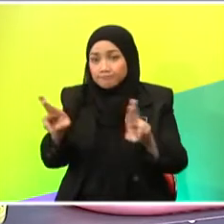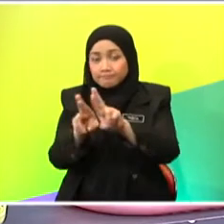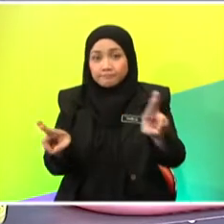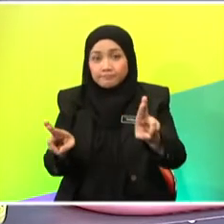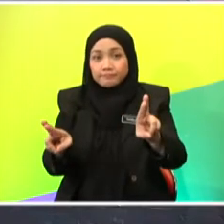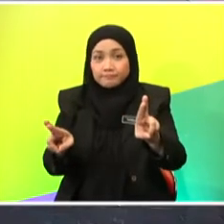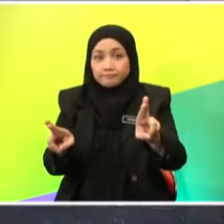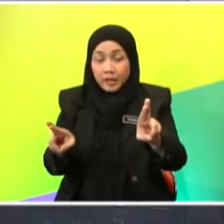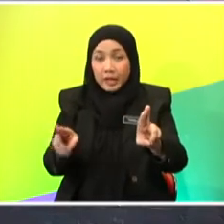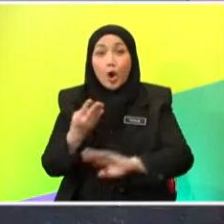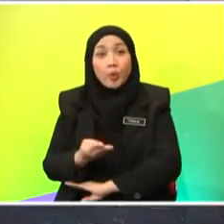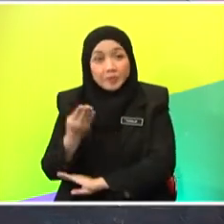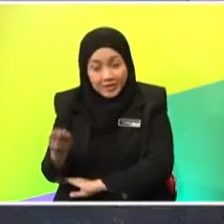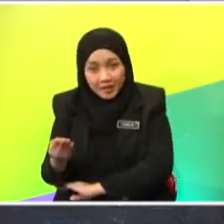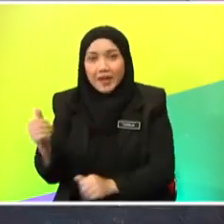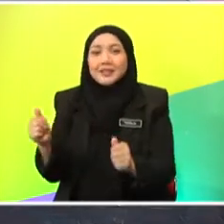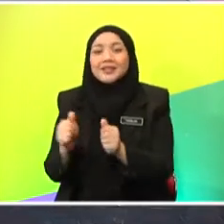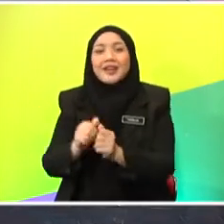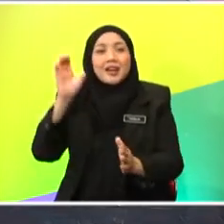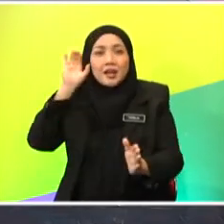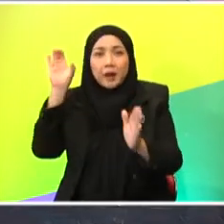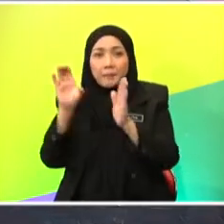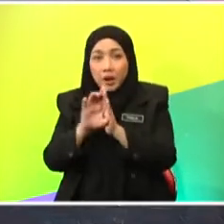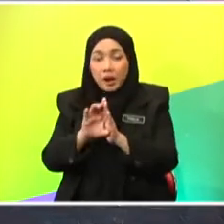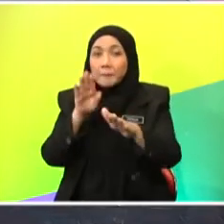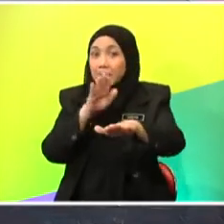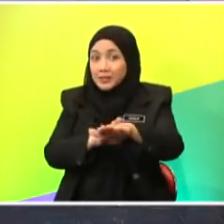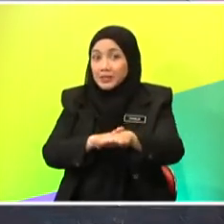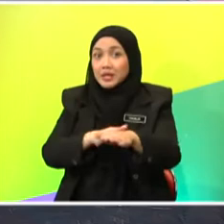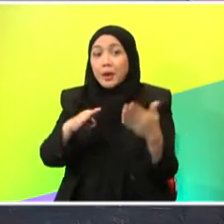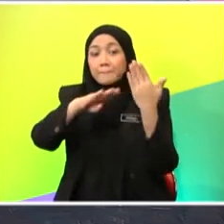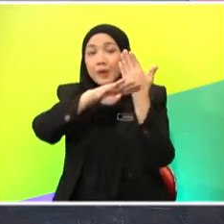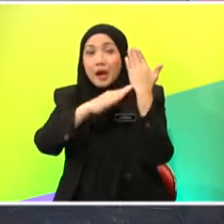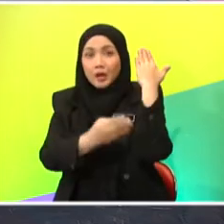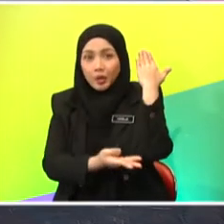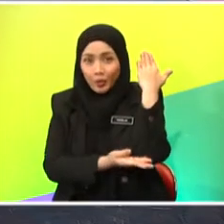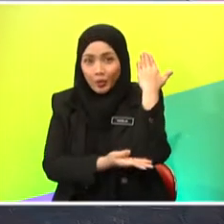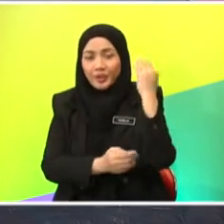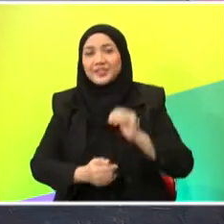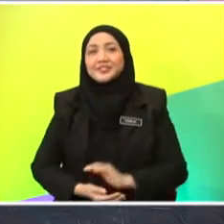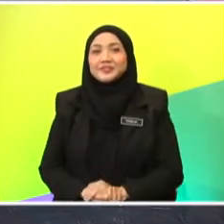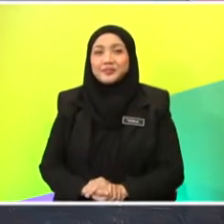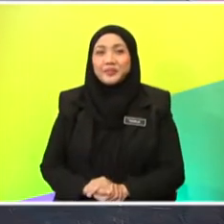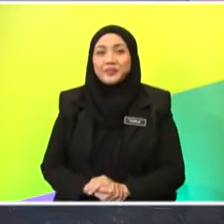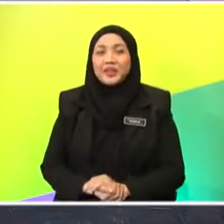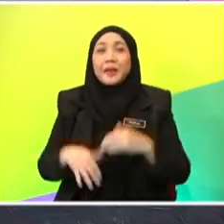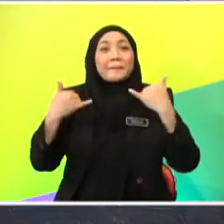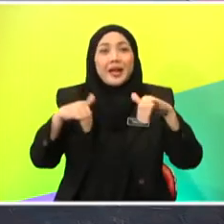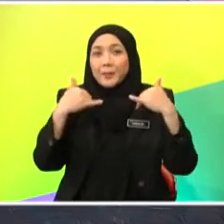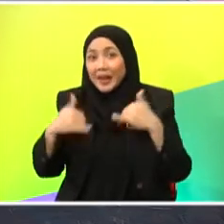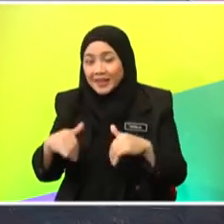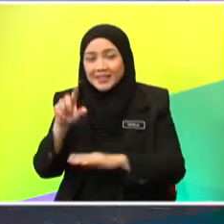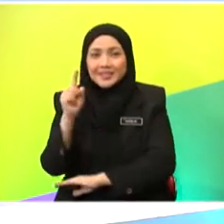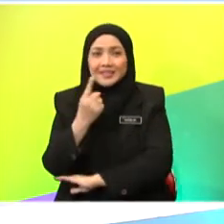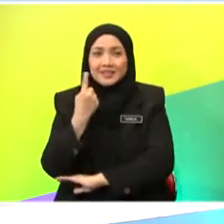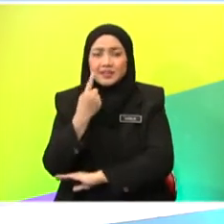ini the ke adegan gambar yang ada di bakul woohyun jago Tak sabar ingin pada 4 charger Oh tapi